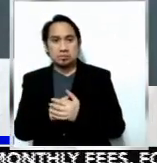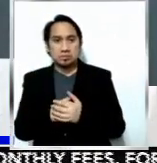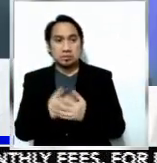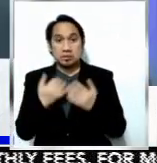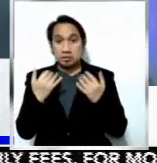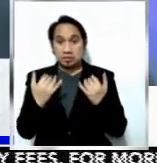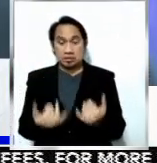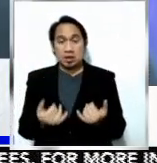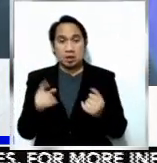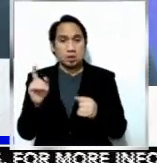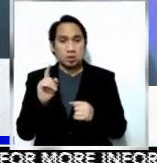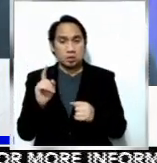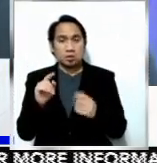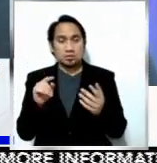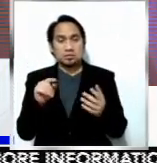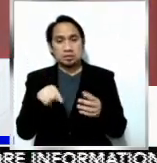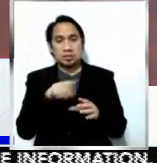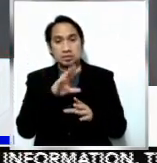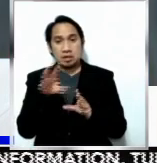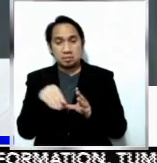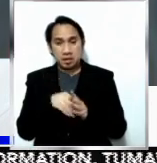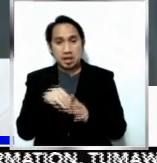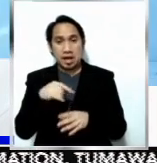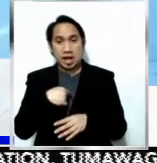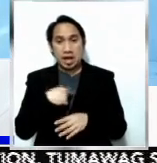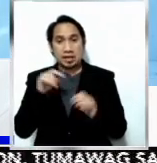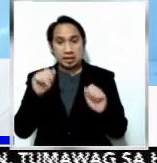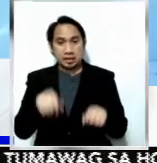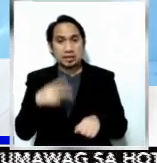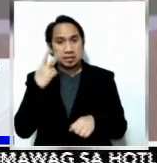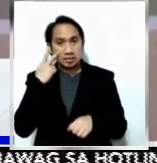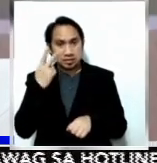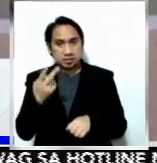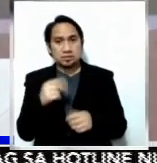sa I Can See You, On My Way to You si Ara.